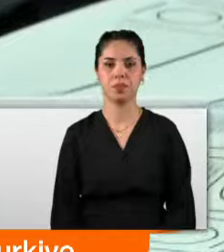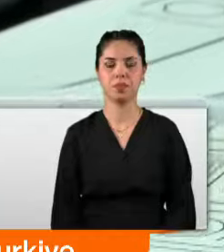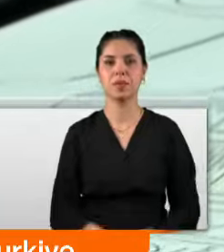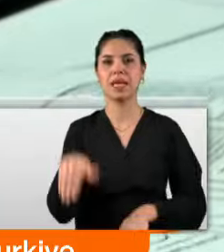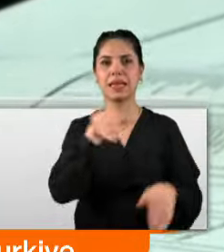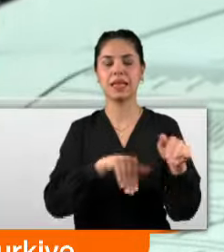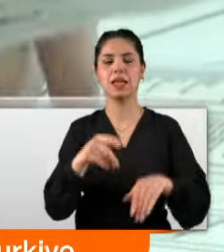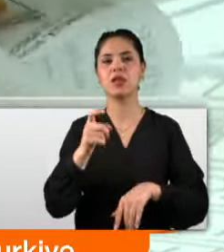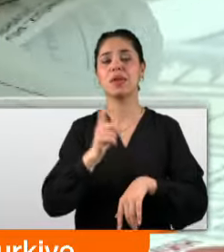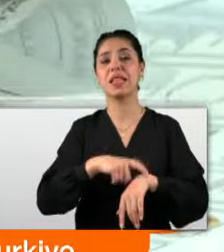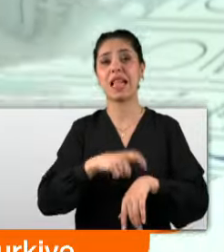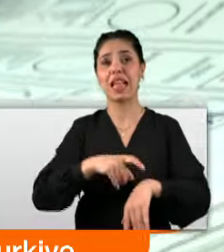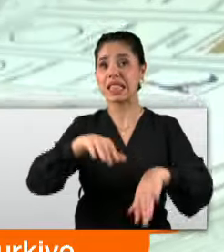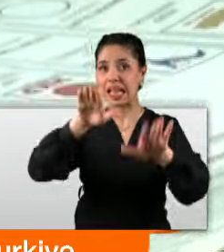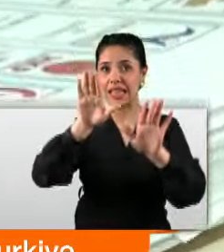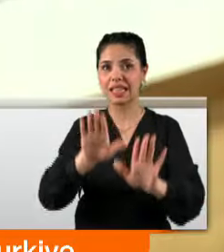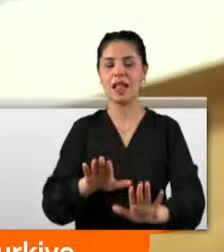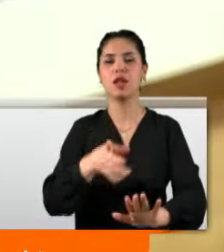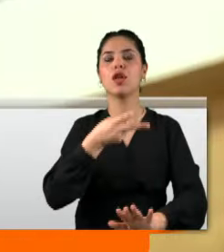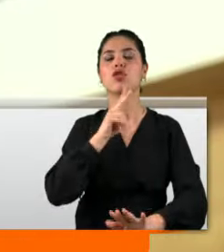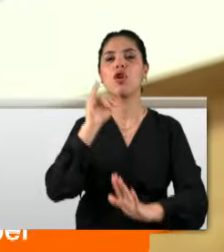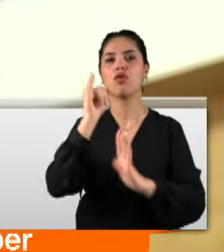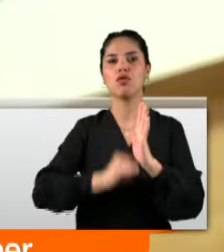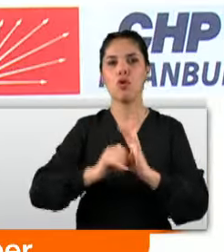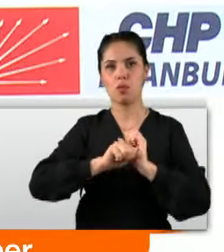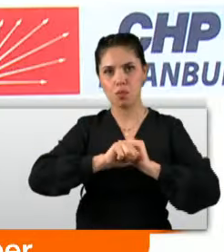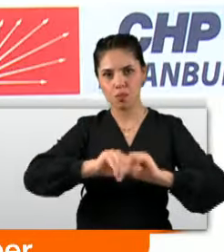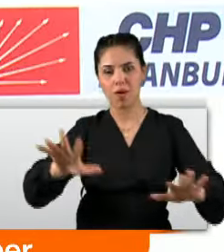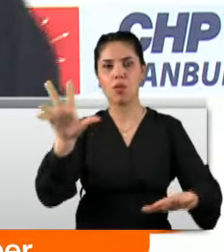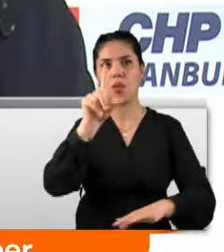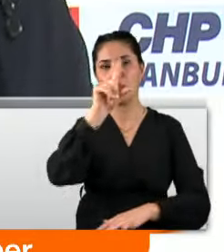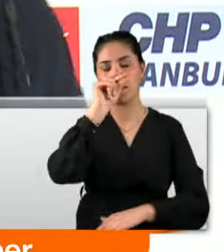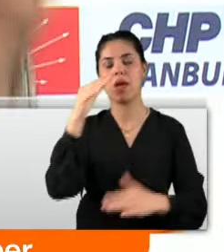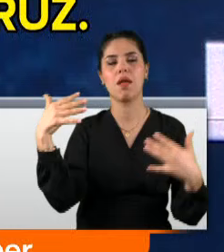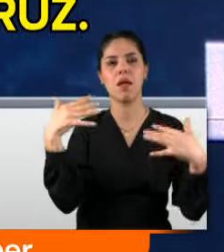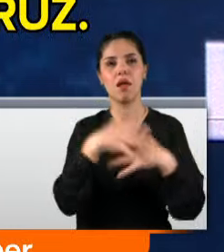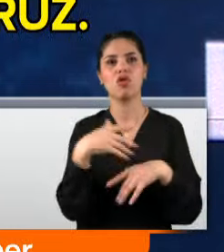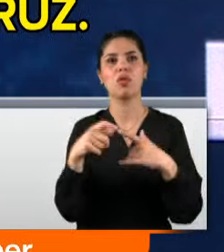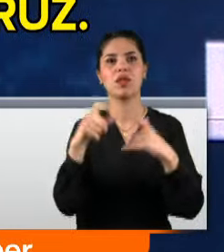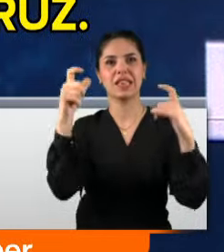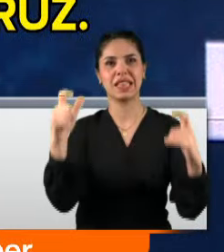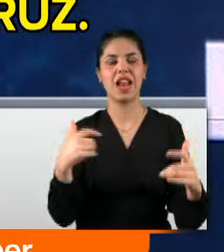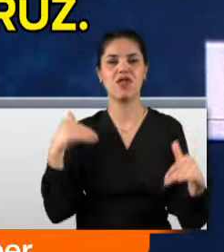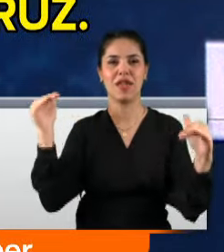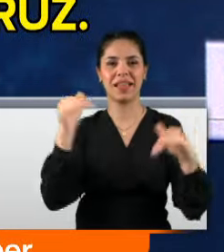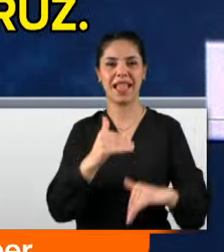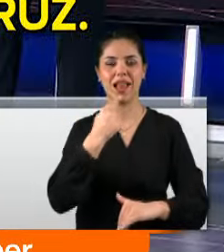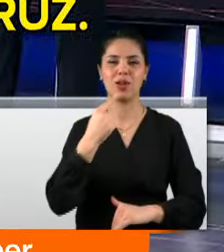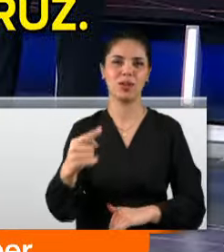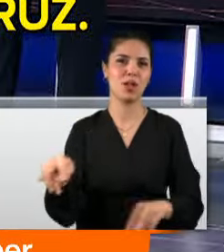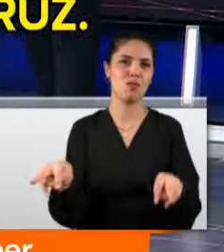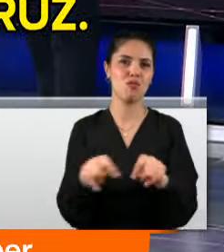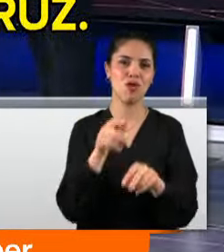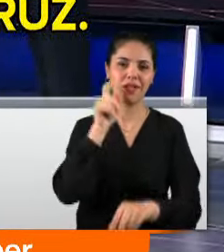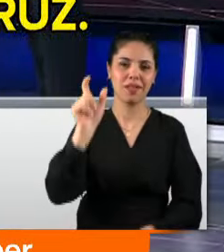Seçime saatler kala son anketi paylaştı. 31 Mart akşamı Saraçhane'ye geliyoruz dedi. 31 Mart akşamı biz kazanacağız.